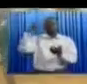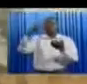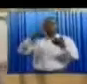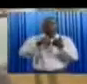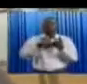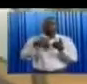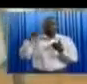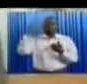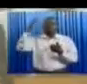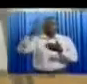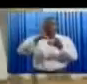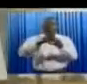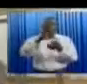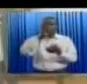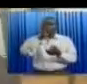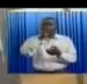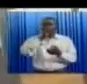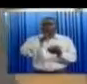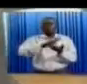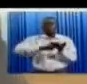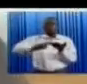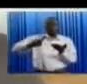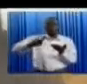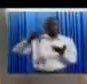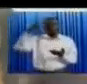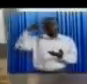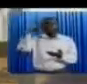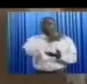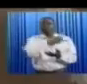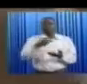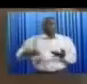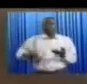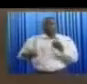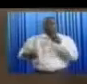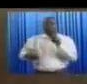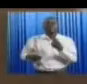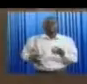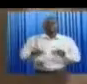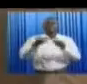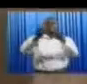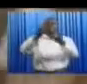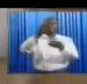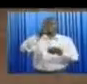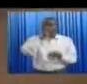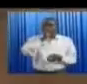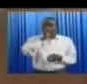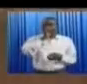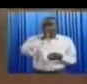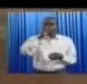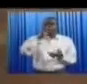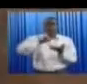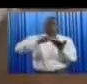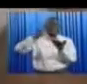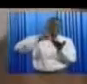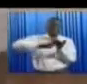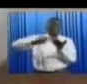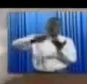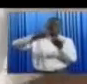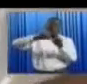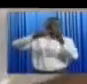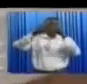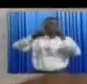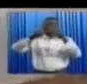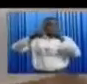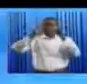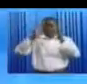potable. Et comme l'a souligné le maire Arba Diallo, offrir l'eau potable aux populations du Sahel, c'est résoudre 80% de leurs